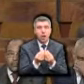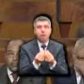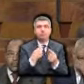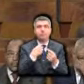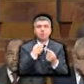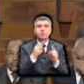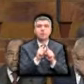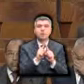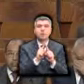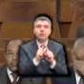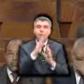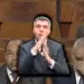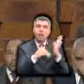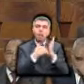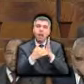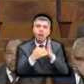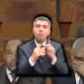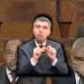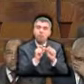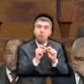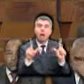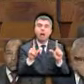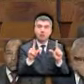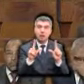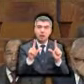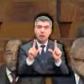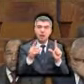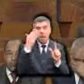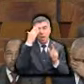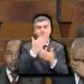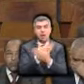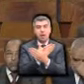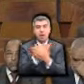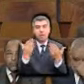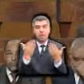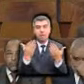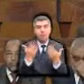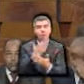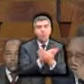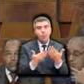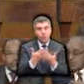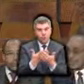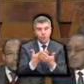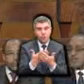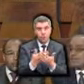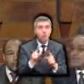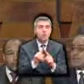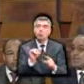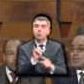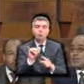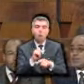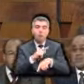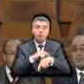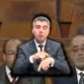بجدوله زمنيه تكون واضحه، نعرفوا كنواب نعرفوا كمواطنين ديال الساكنه ديال الجهه يعني الافق ديال